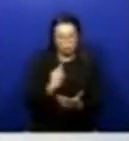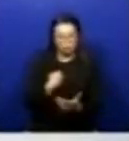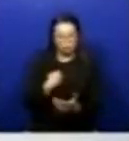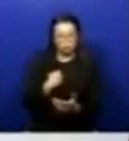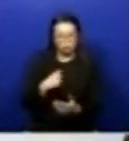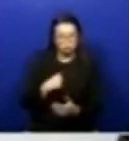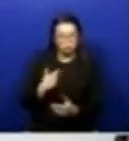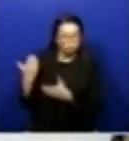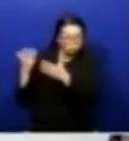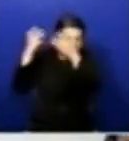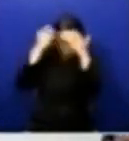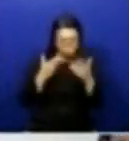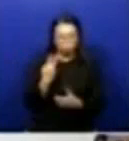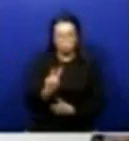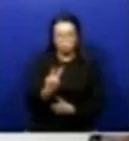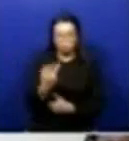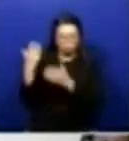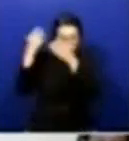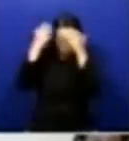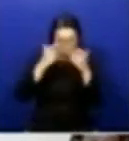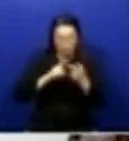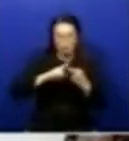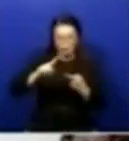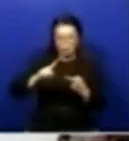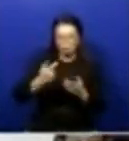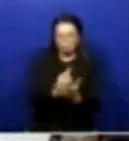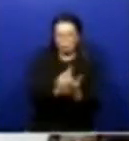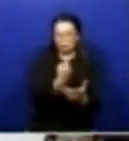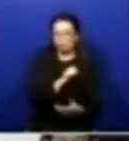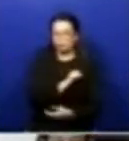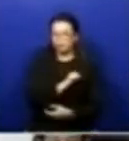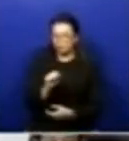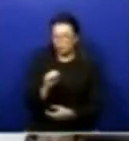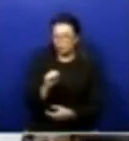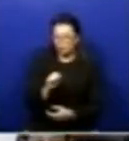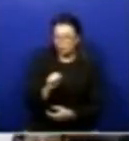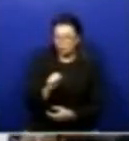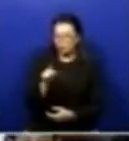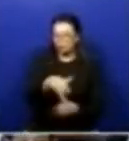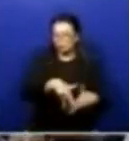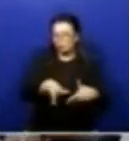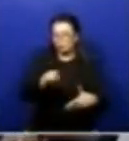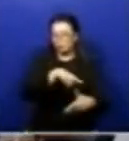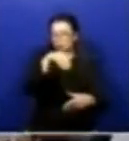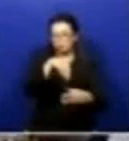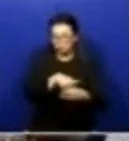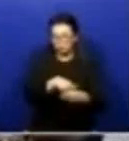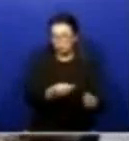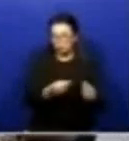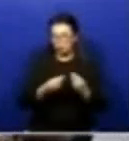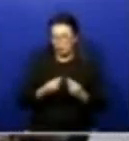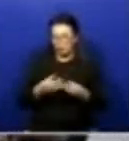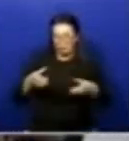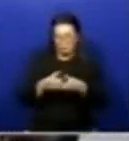ก2ใบใบแรกเป็นผู้แทนที่เขาเลือกมาพรรคได้อันดับ